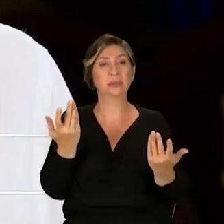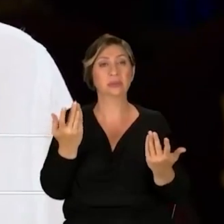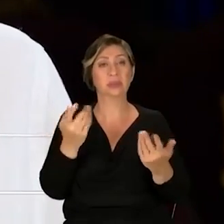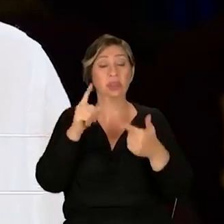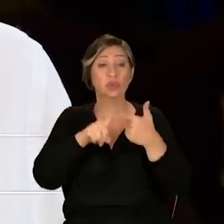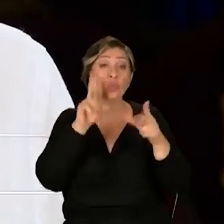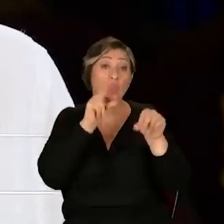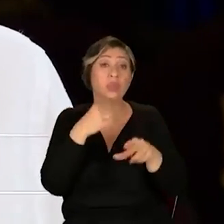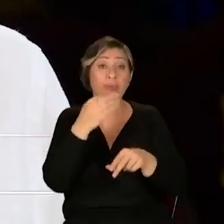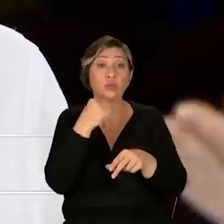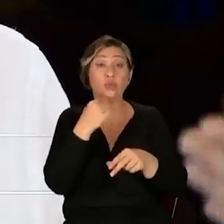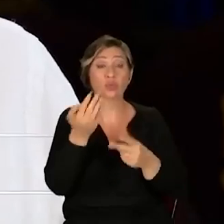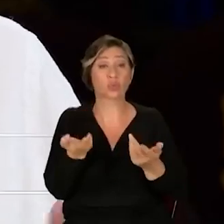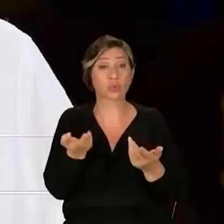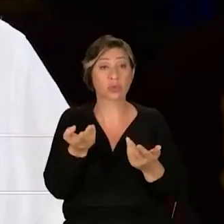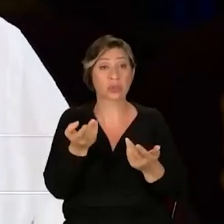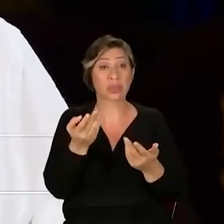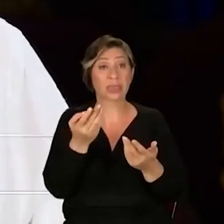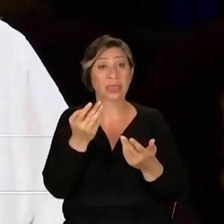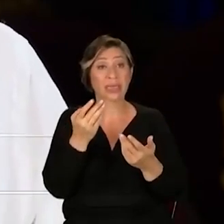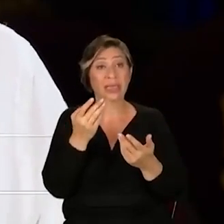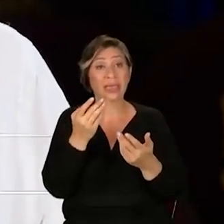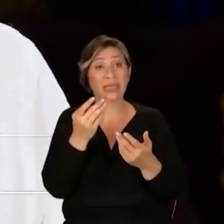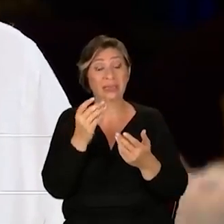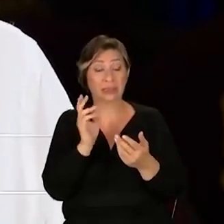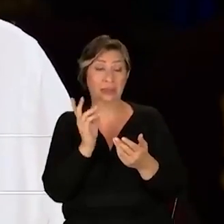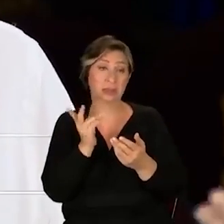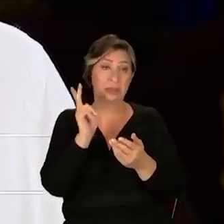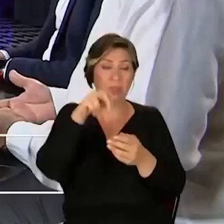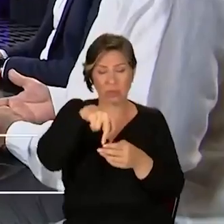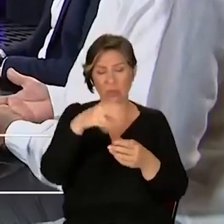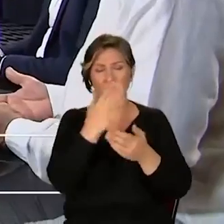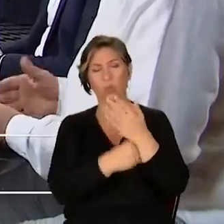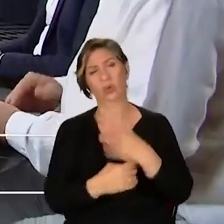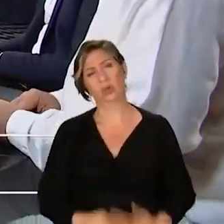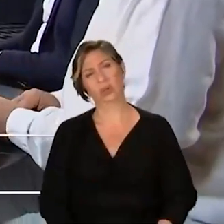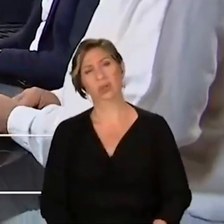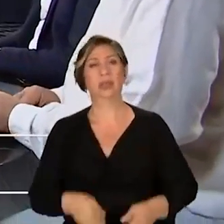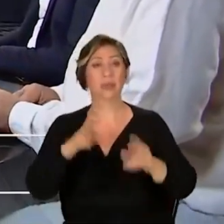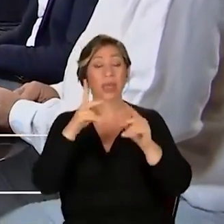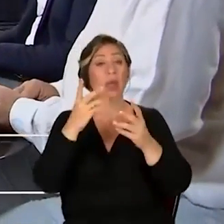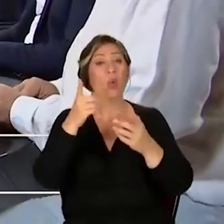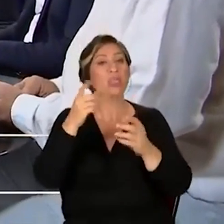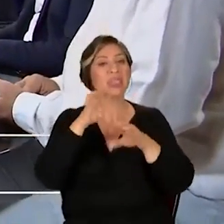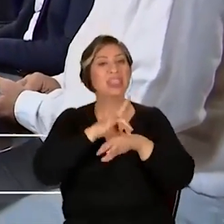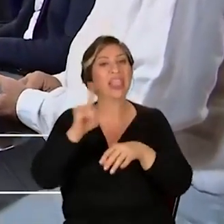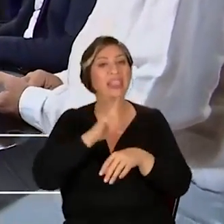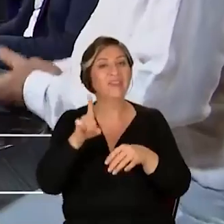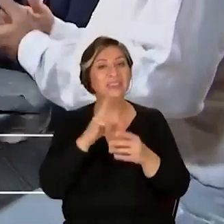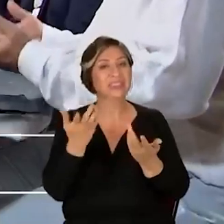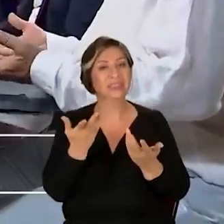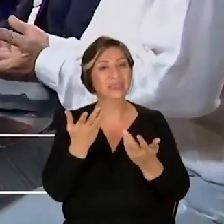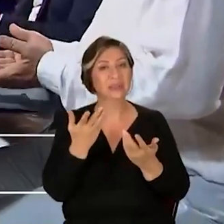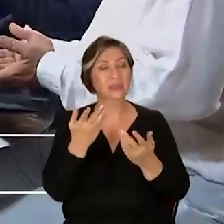İkincisi uyuyamıyorsunuz. Peki, kaynağı sabah ya da... Sabah kalktığınızda yorgun kötü kalkıyorsunuz. Peki, kaynağı ya da tedavisi?